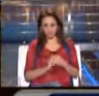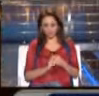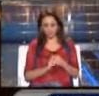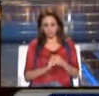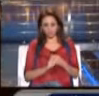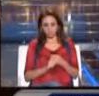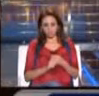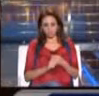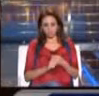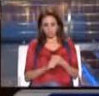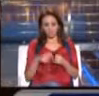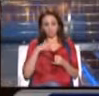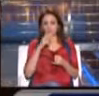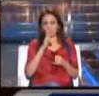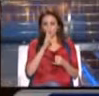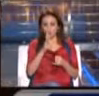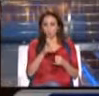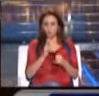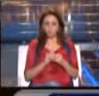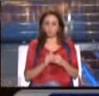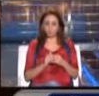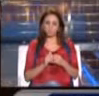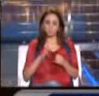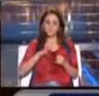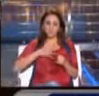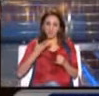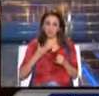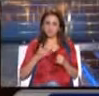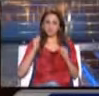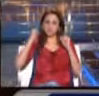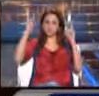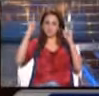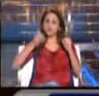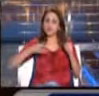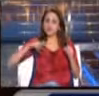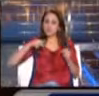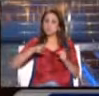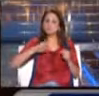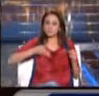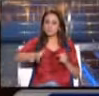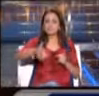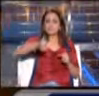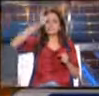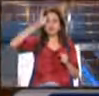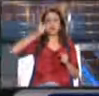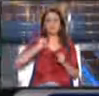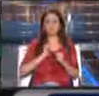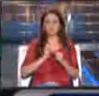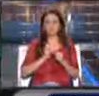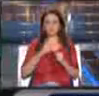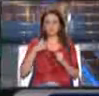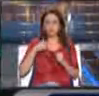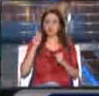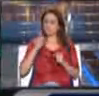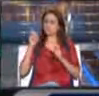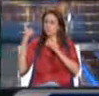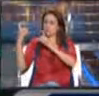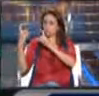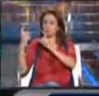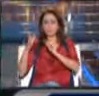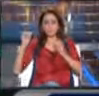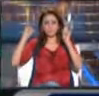يعني انا عايز اقول بس حاجه, ان كلنا دايما طبعا عايزين الالتراس يمشي في الطريق الصحيح. واحنا مش ضد الالتراس كفكره, لكن